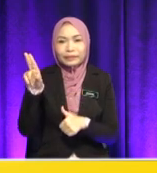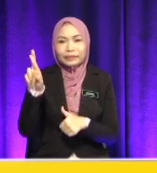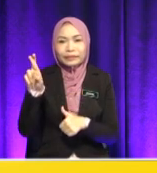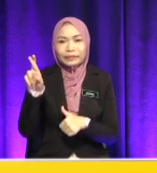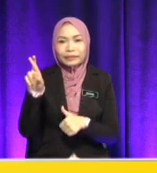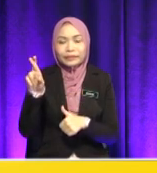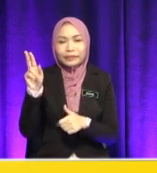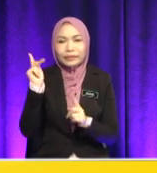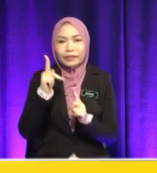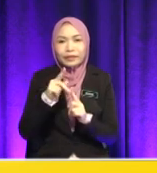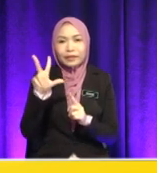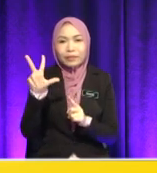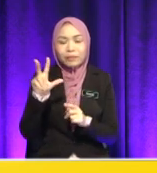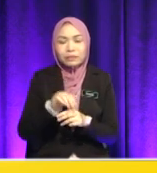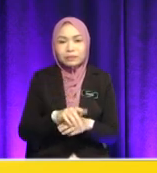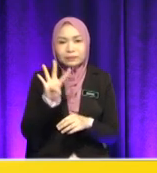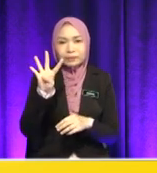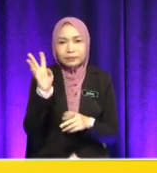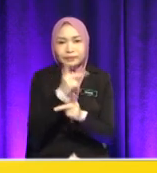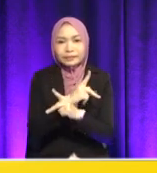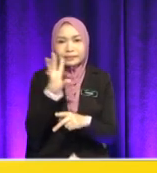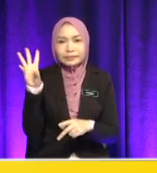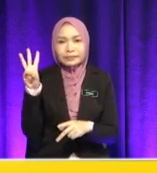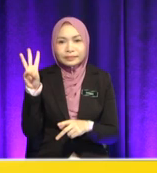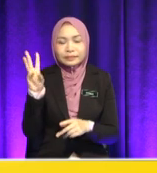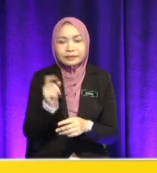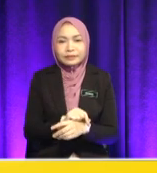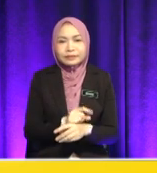empat kali enam darah dengan